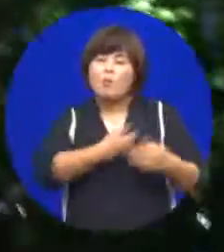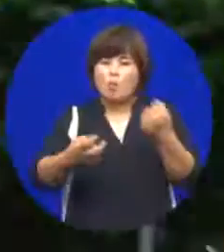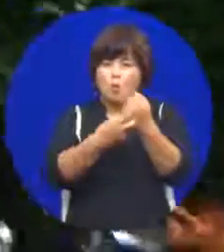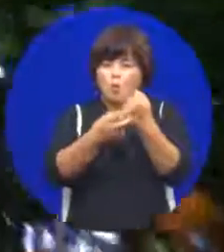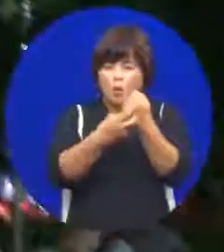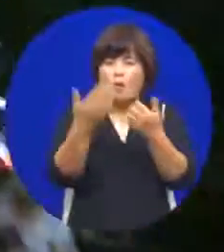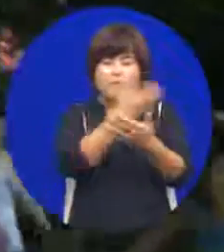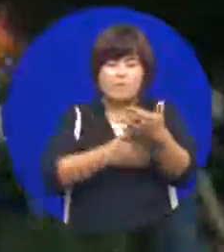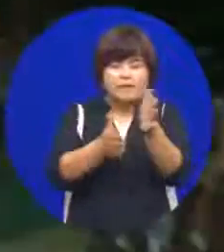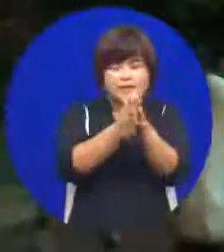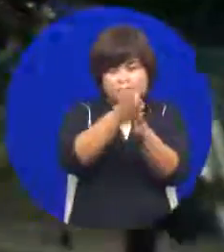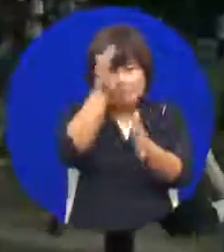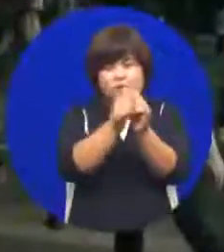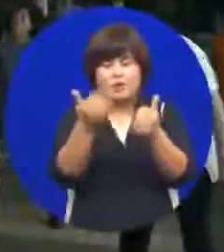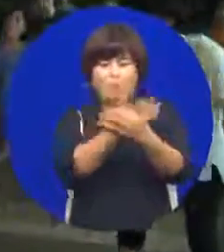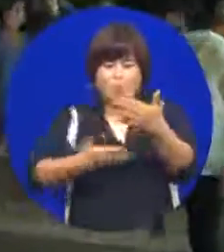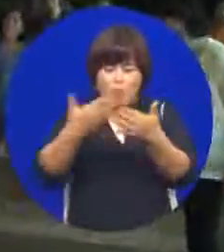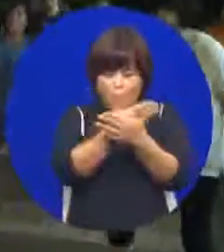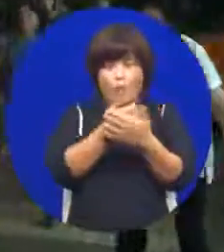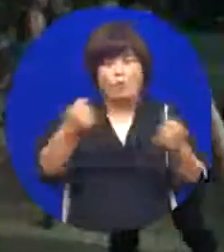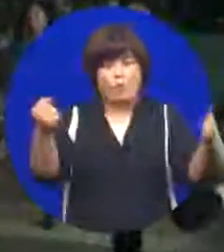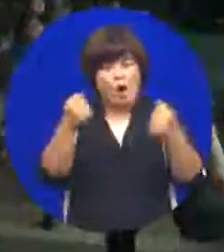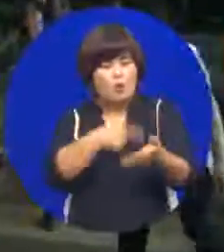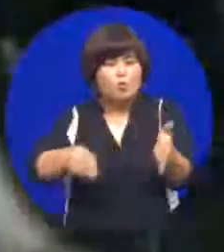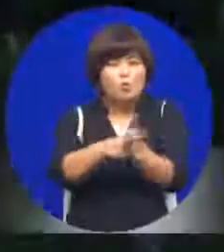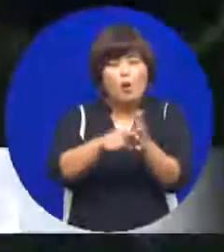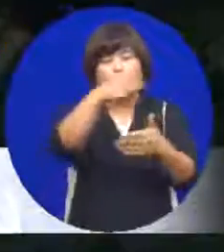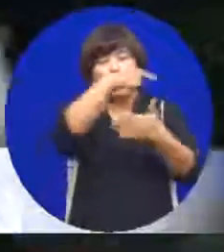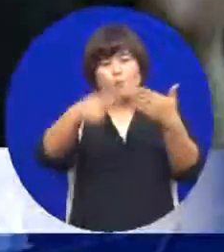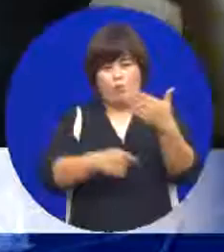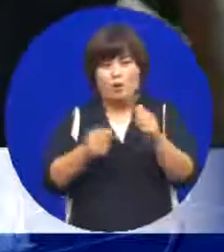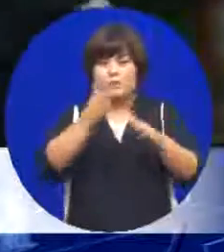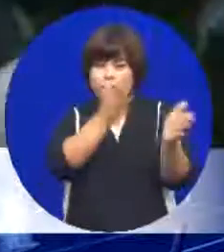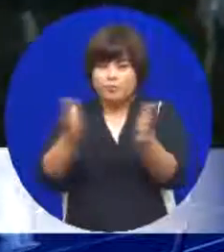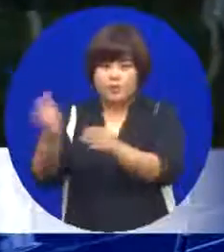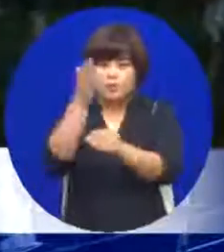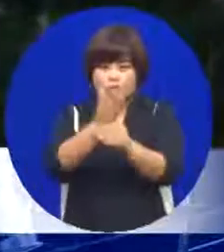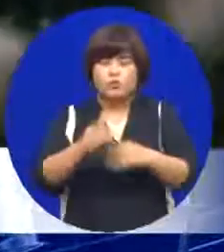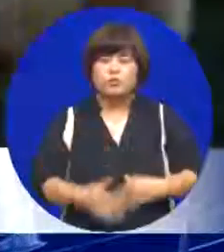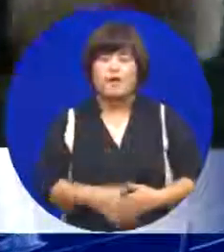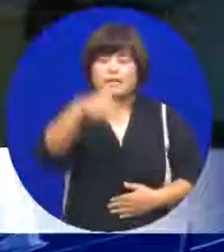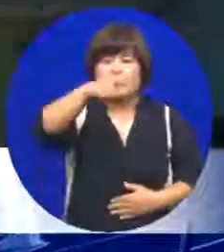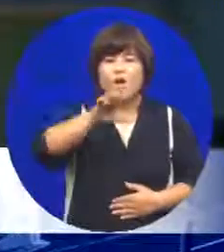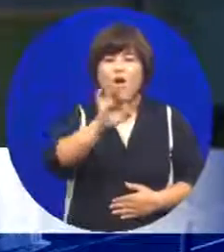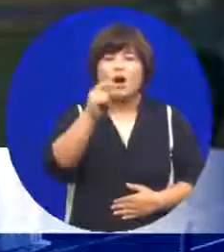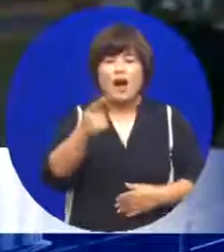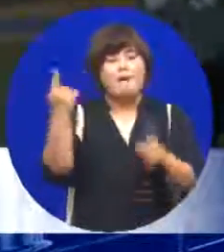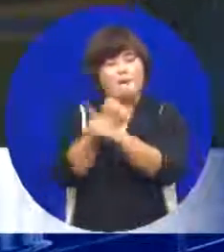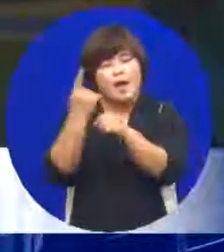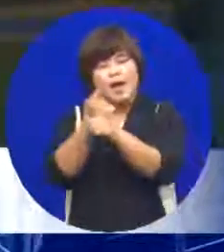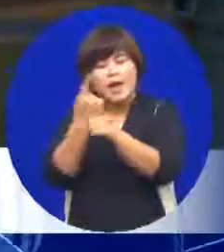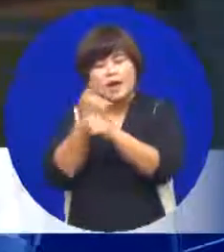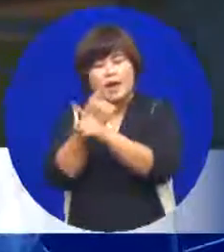각구 보건소는 시민들의 건강 증진을 위한 무료 운동 프로그램을 진행하고 있습니다. 처인구 보건소는 월요일부터